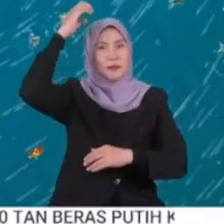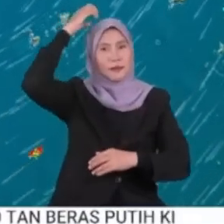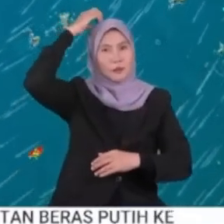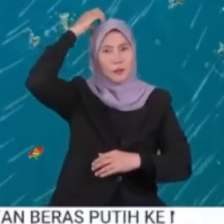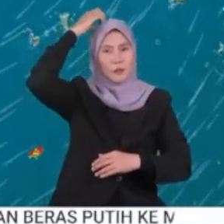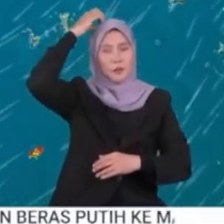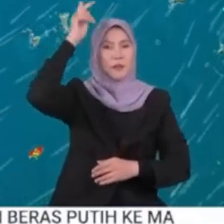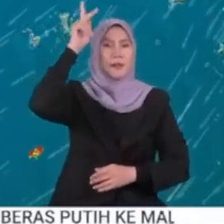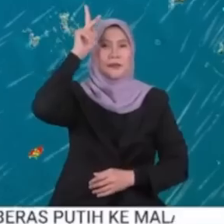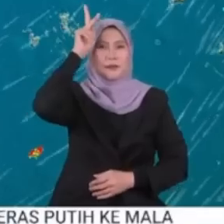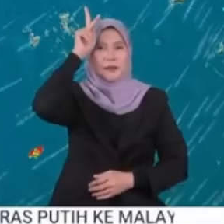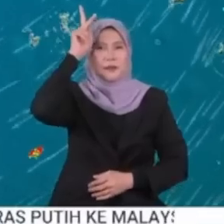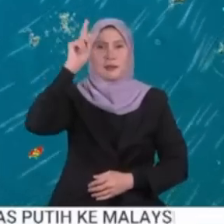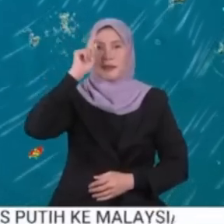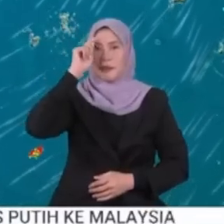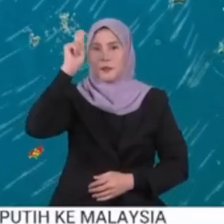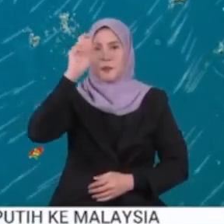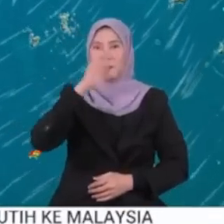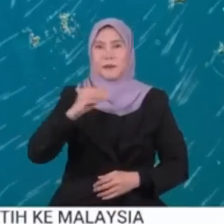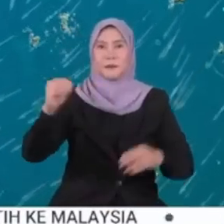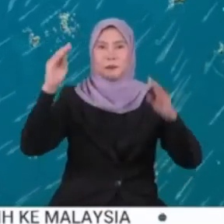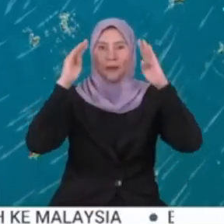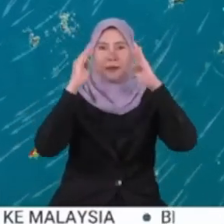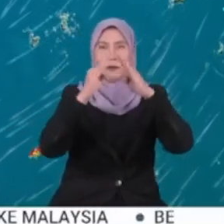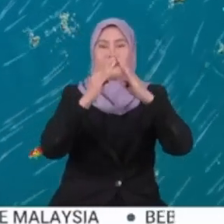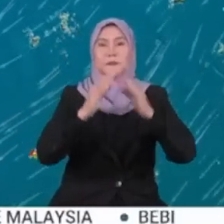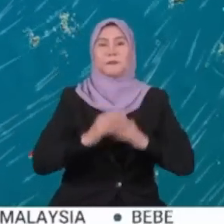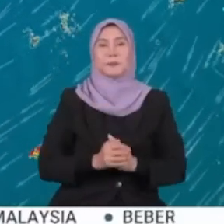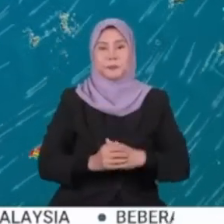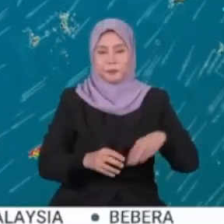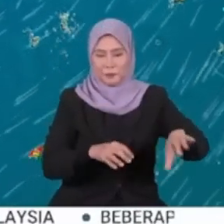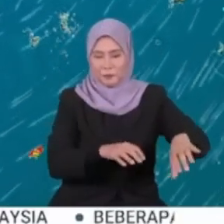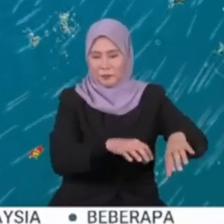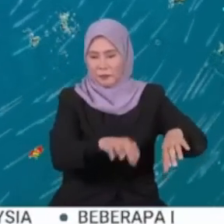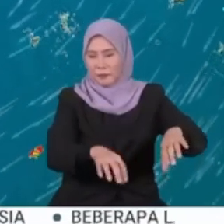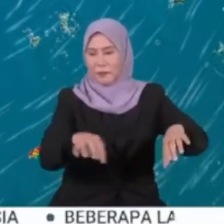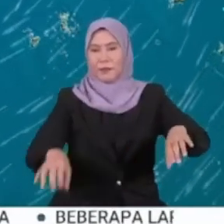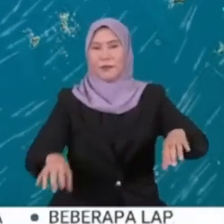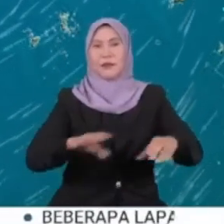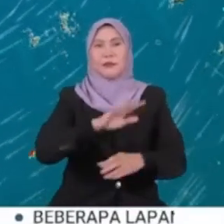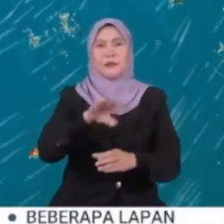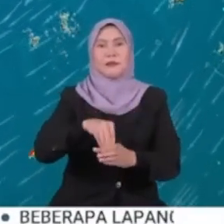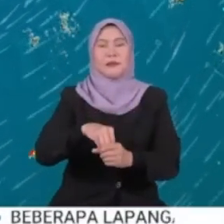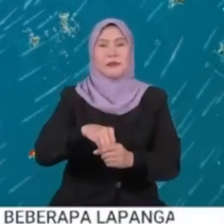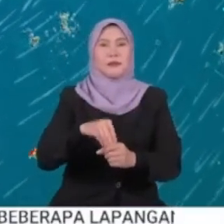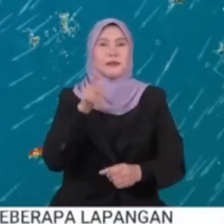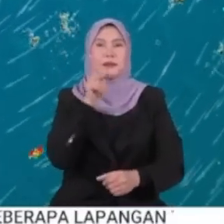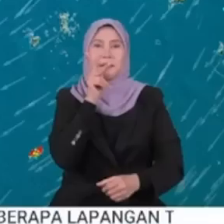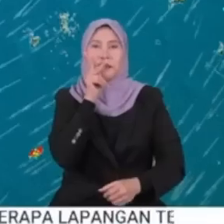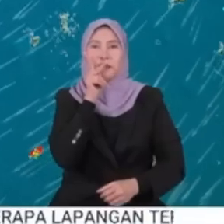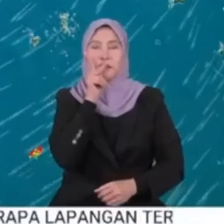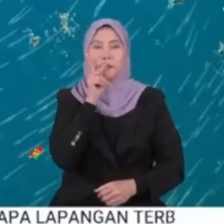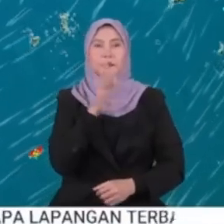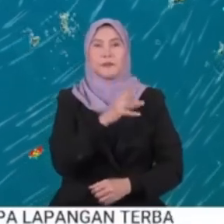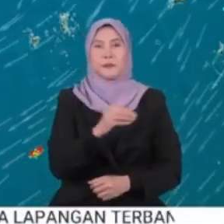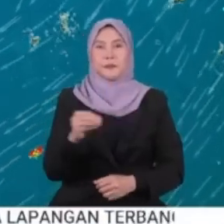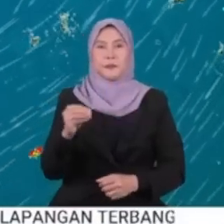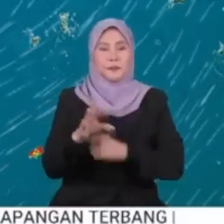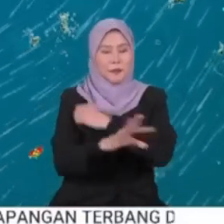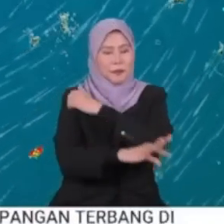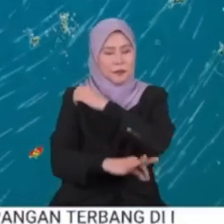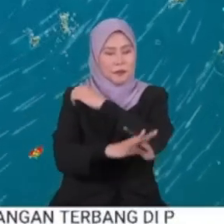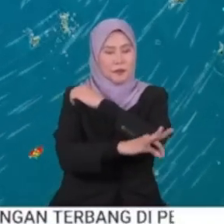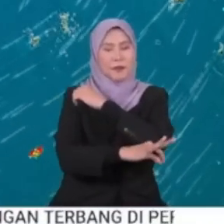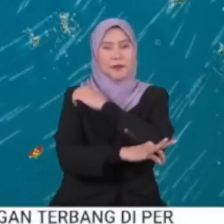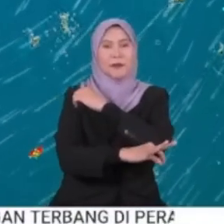Selangor, negeri Kelantan, Terengganu dan juga Pahang, juga di satu dua tempat melibatkan kawasan di sekitar negeri Kedah dan juga negeri